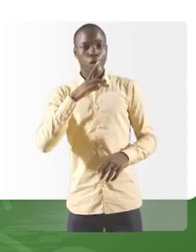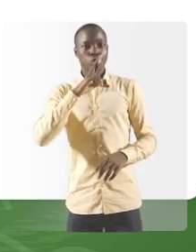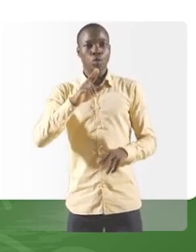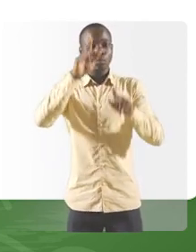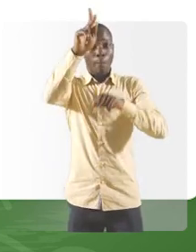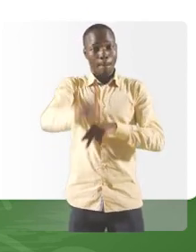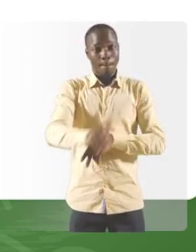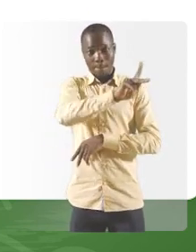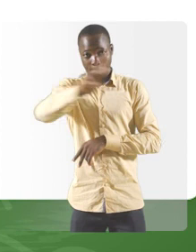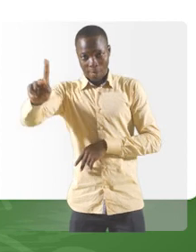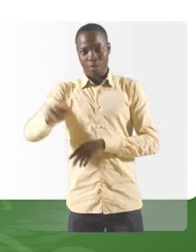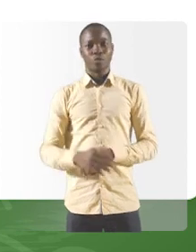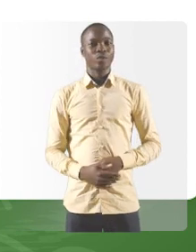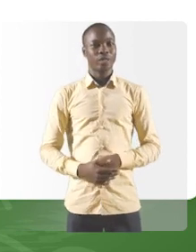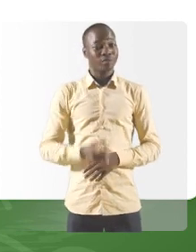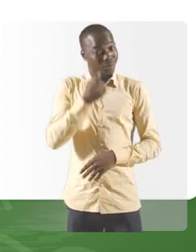perpendiculaires.